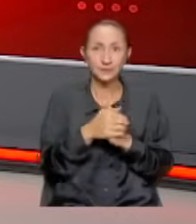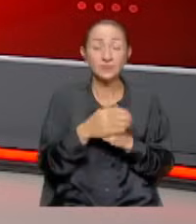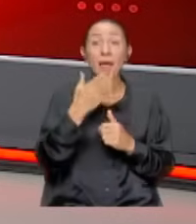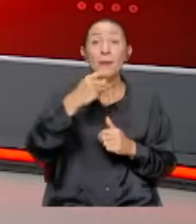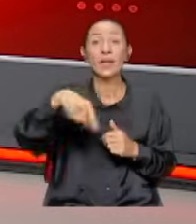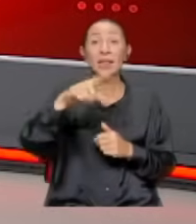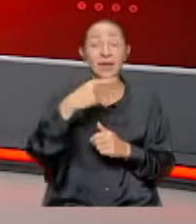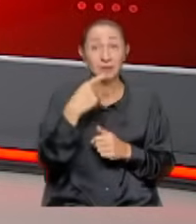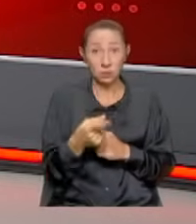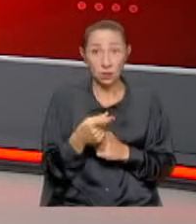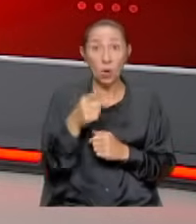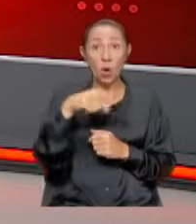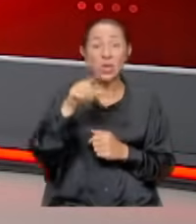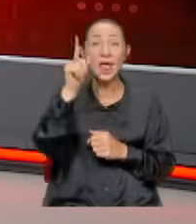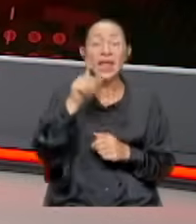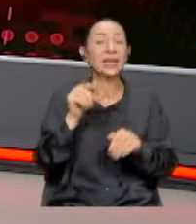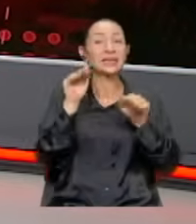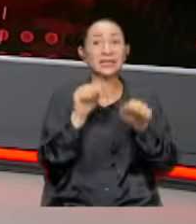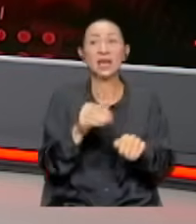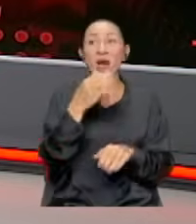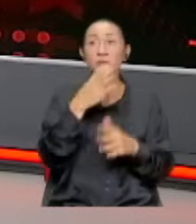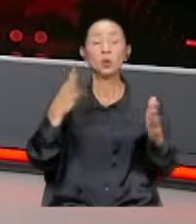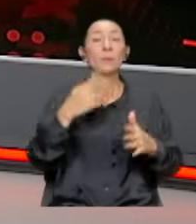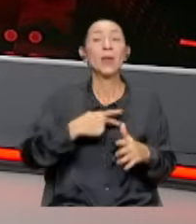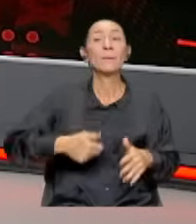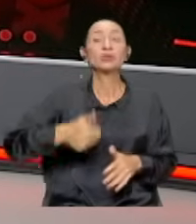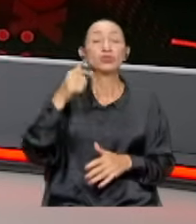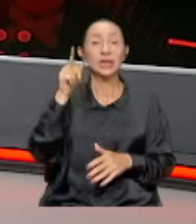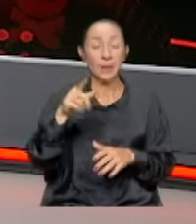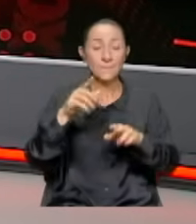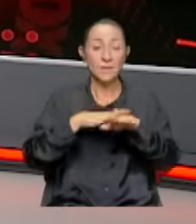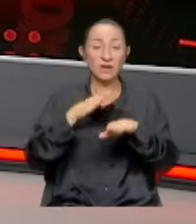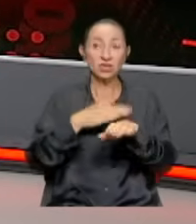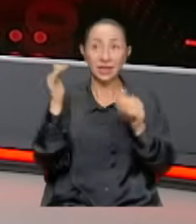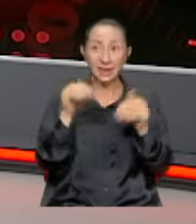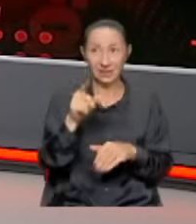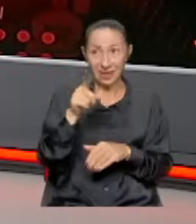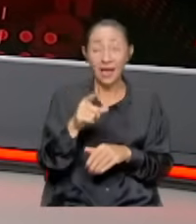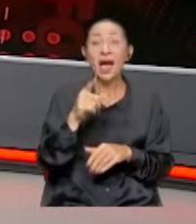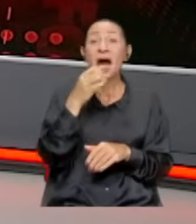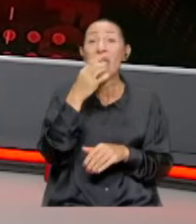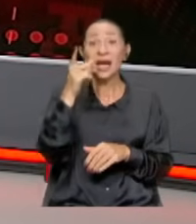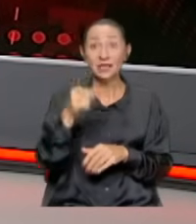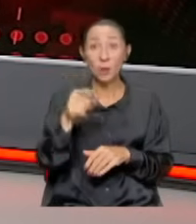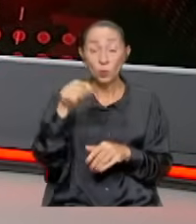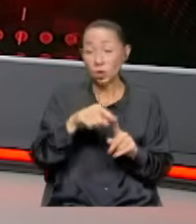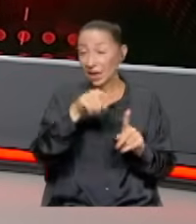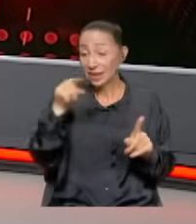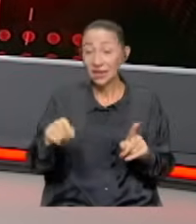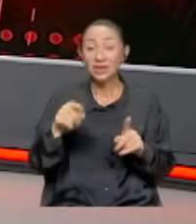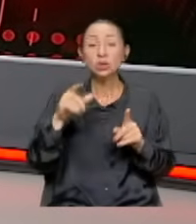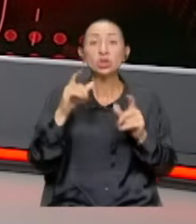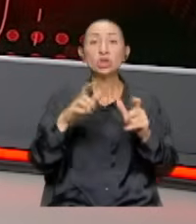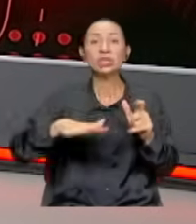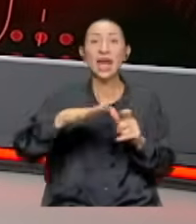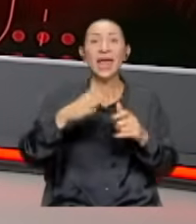emekliler demiştim onlara ilk destek Ankara Büyükşehir Belediye Başkanı Mansur yavaştan geldi Ankara'da bugüne kadar sosyal